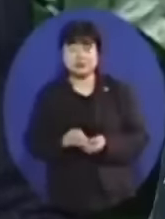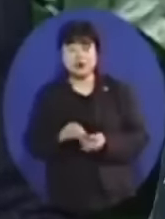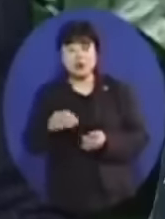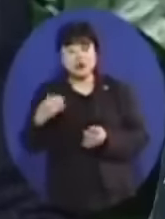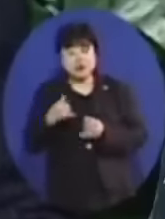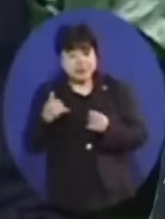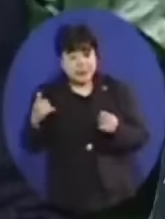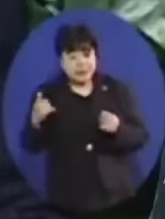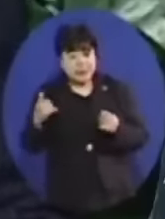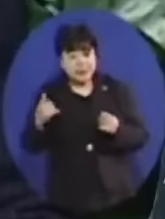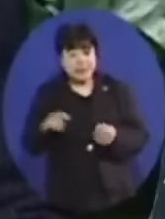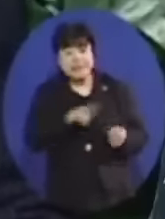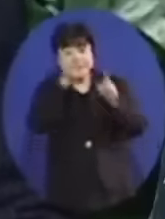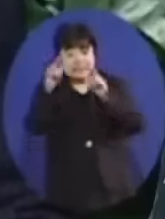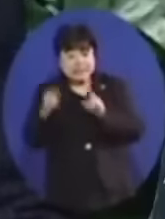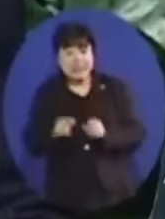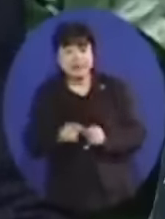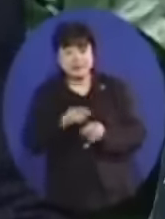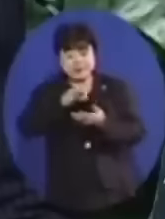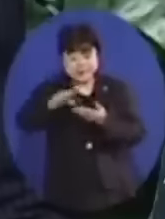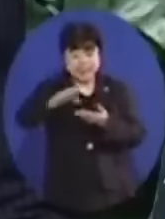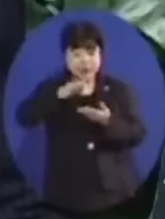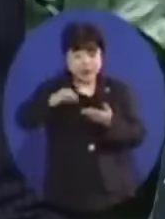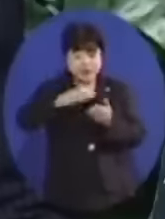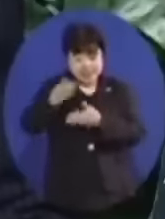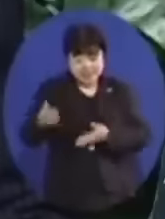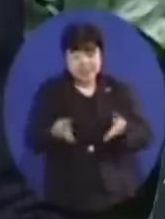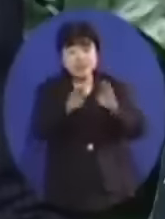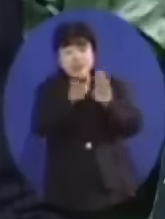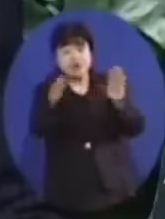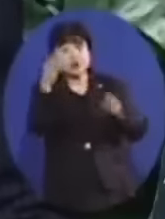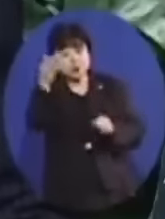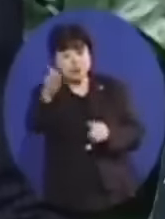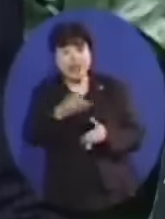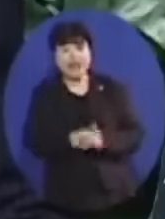성경을 생활화 할 수 있는 길을 열어준 것이다.